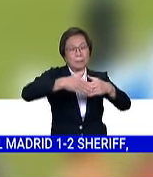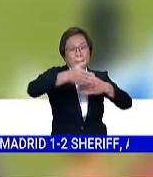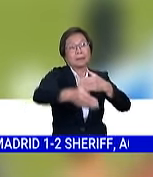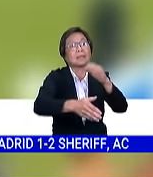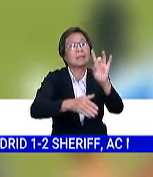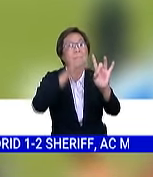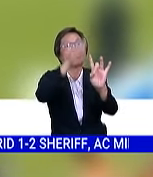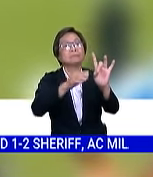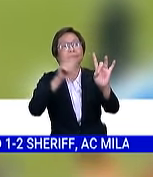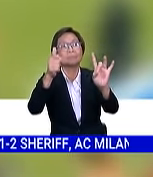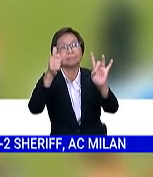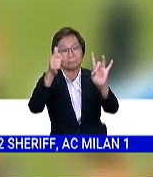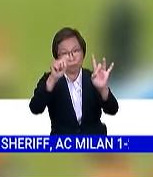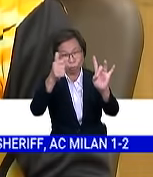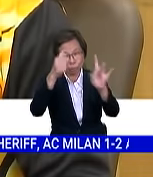depan.